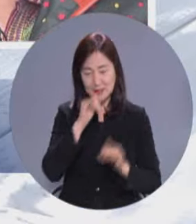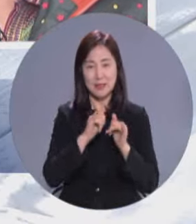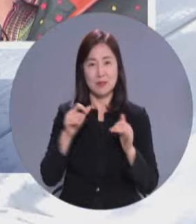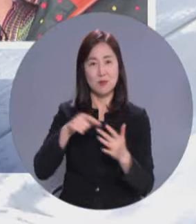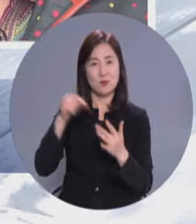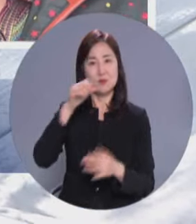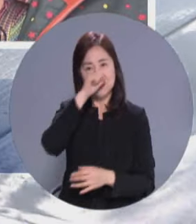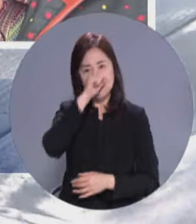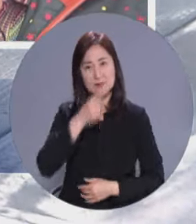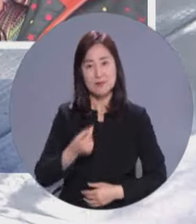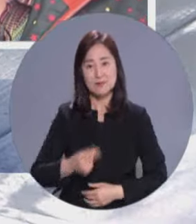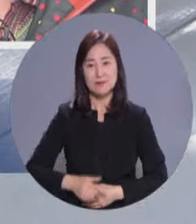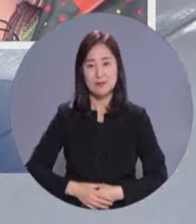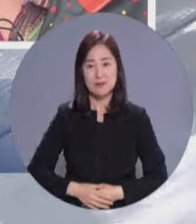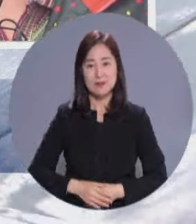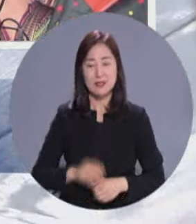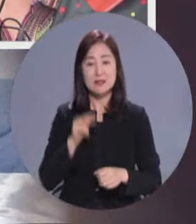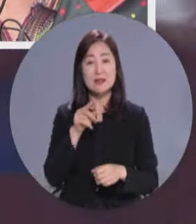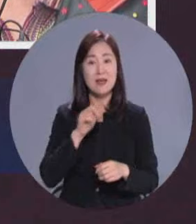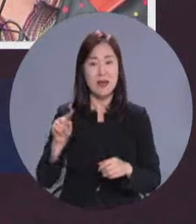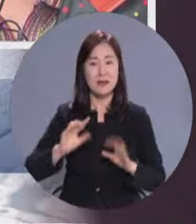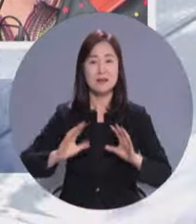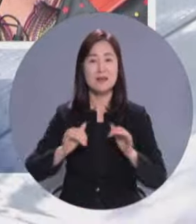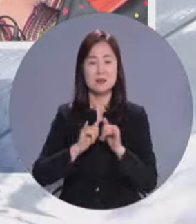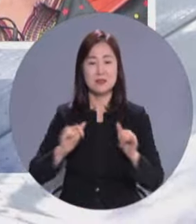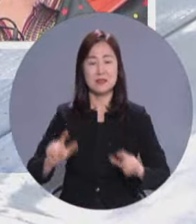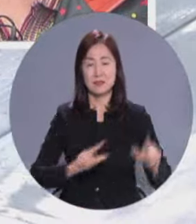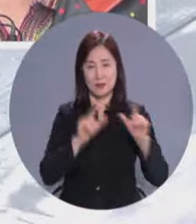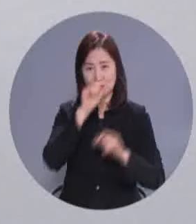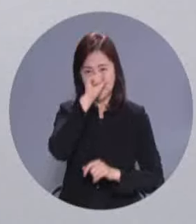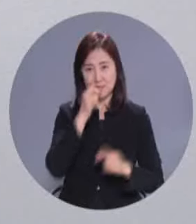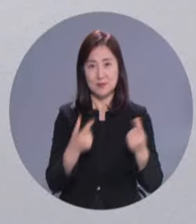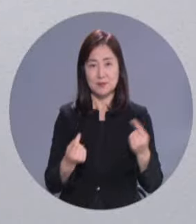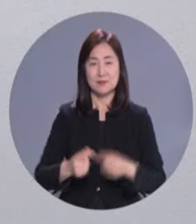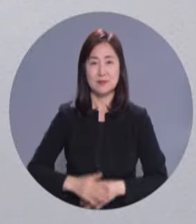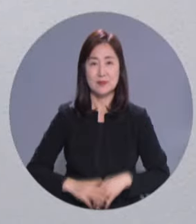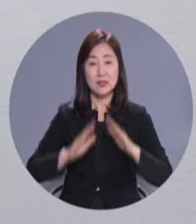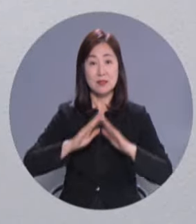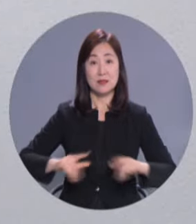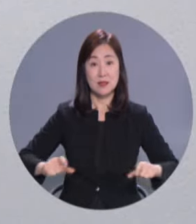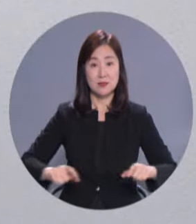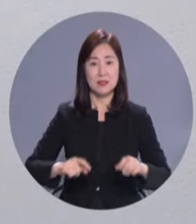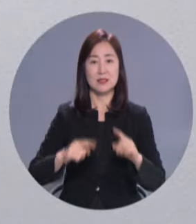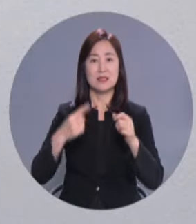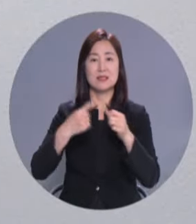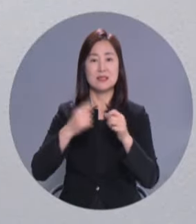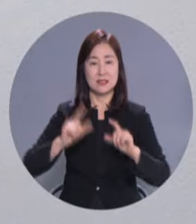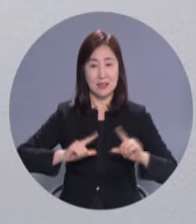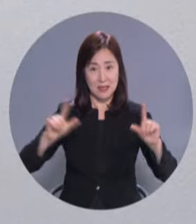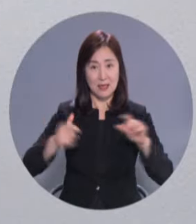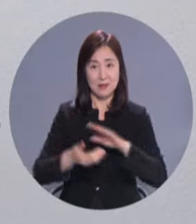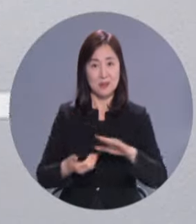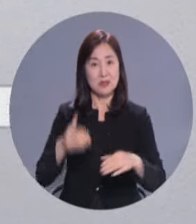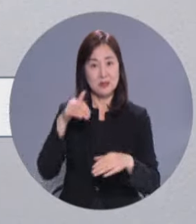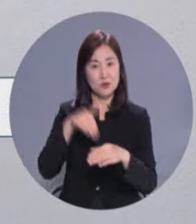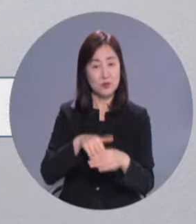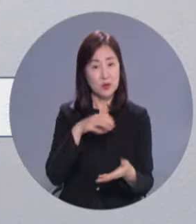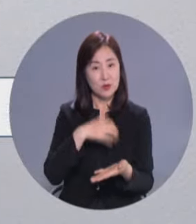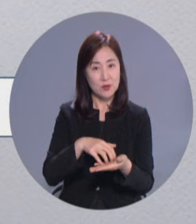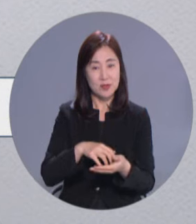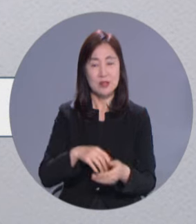드셔야 그래 우리 국민들이 없는 사람도 살기가 좋겠죠 전남의 1일차 사전 투표율은 전국에서 가장